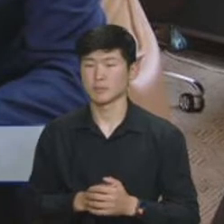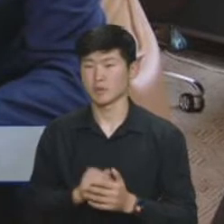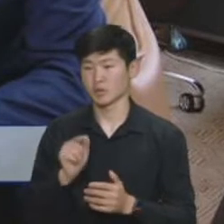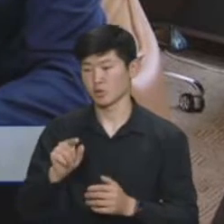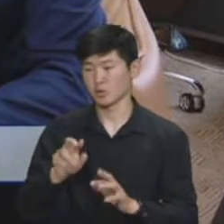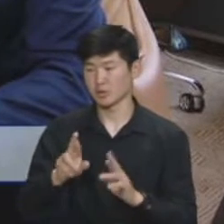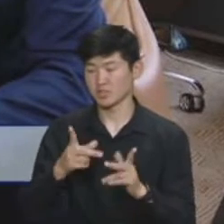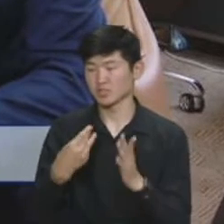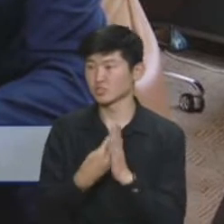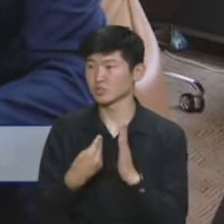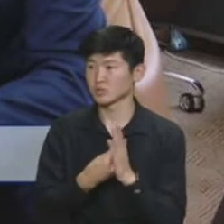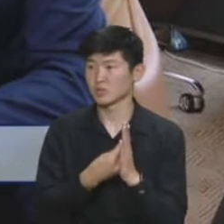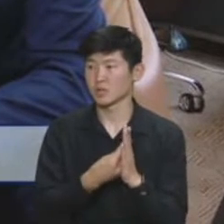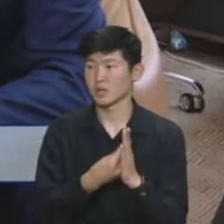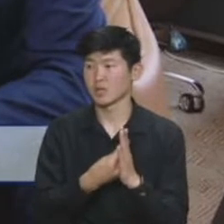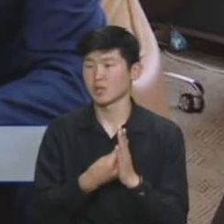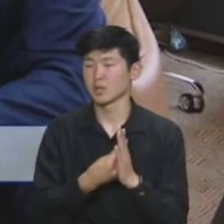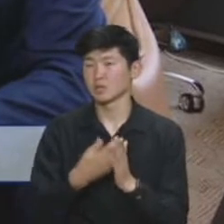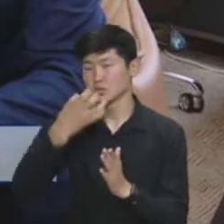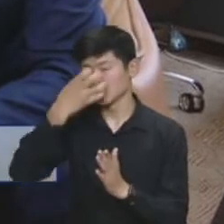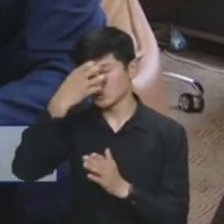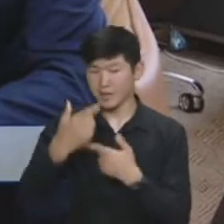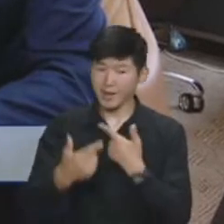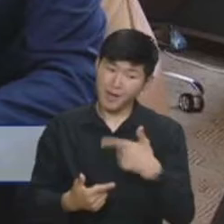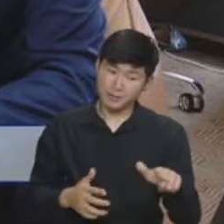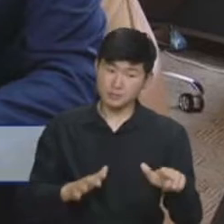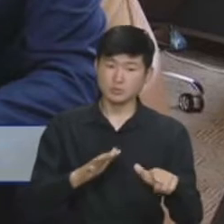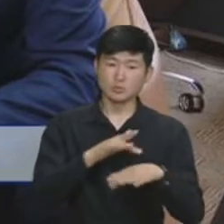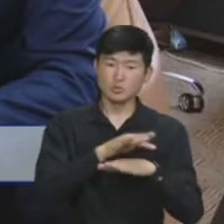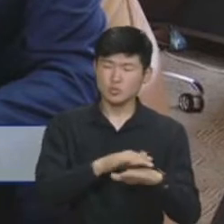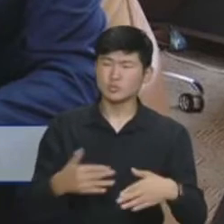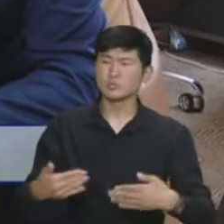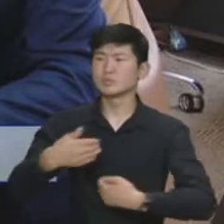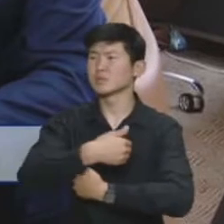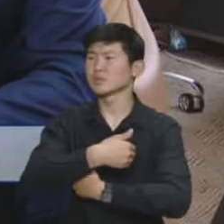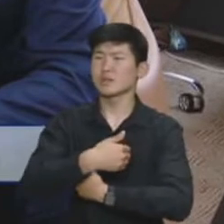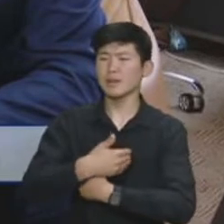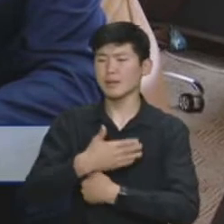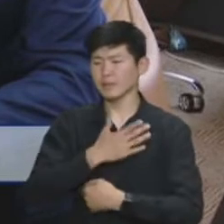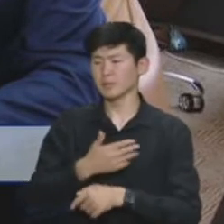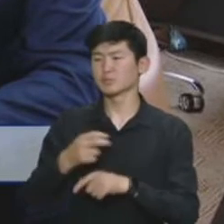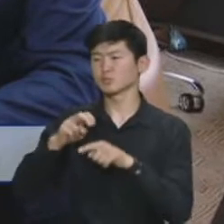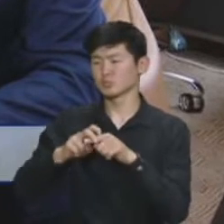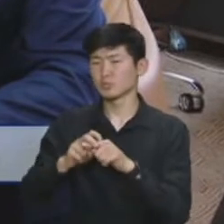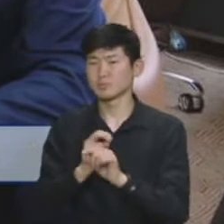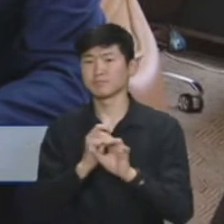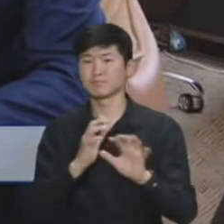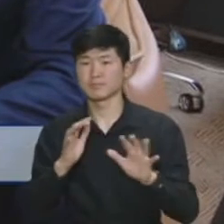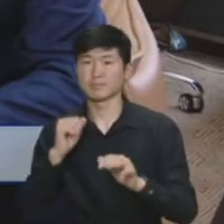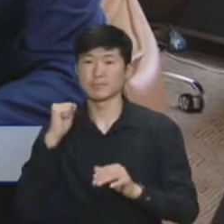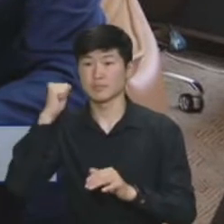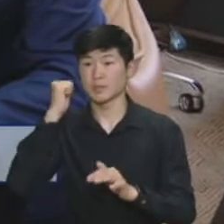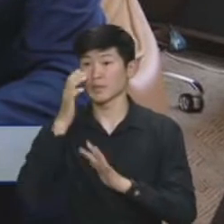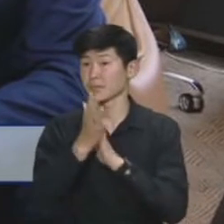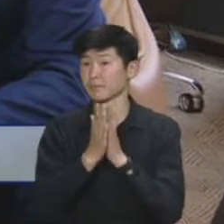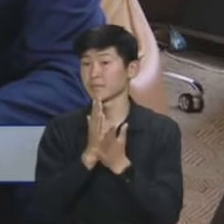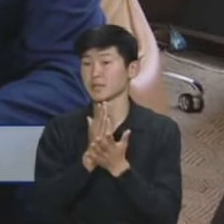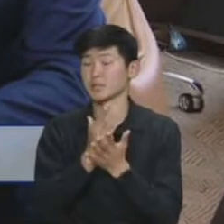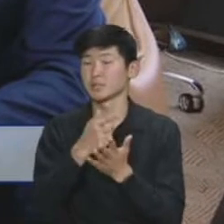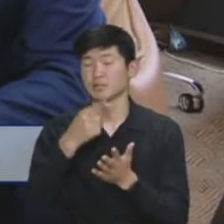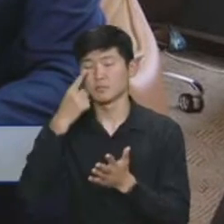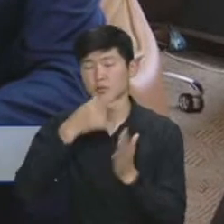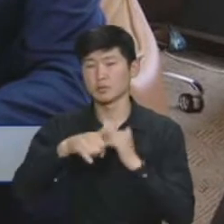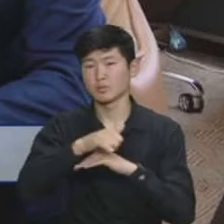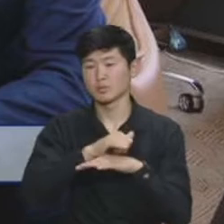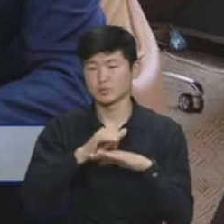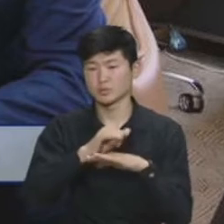одоо яг энэ жишээ нь төрийн ордны гадаа эцэг эхчүүд одоо хүүхдүүдэд хэврээд тайван суулт хийгээд чагсаал зүглэн зохион байгуулж шүү дээ. Ер нь